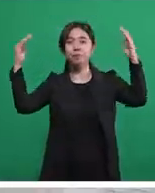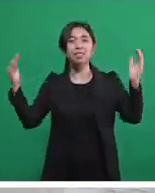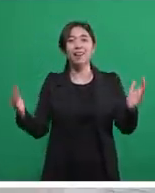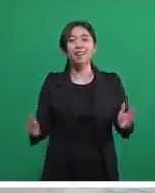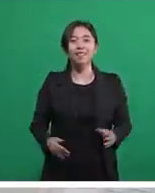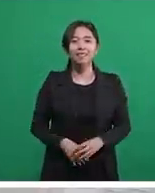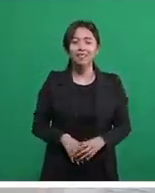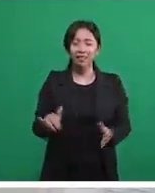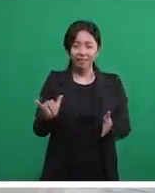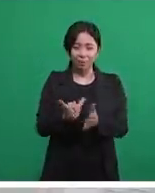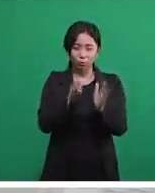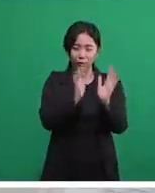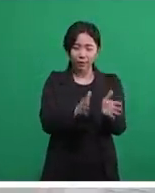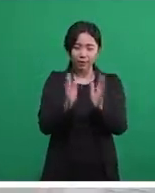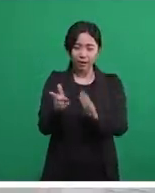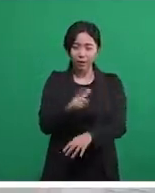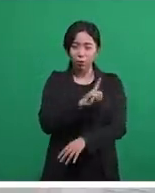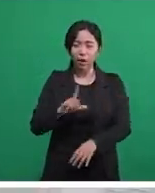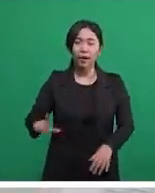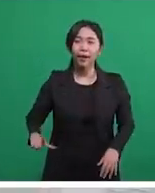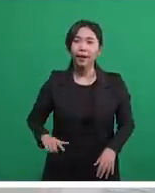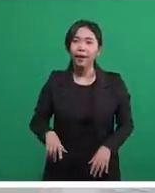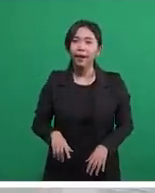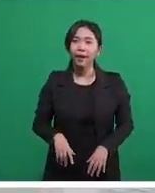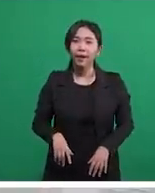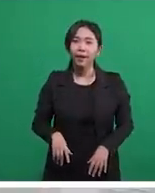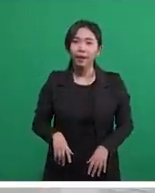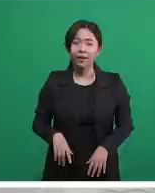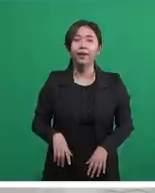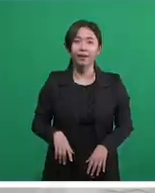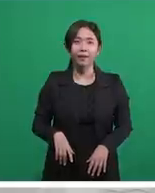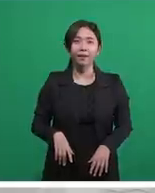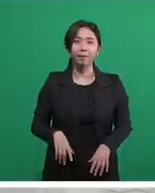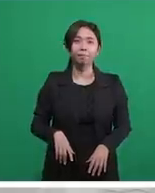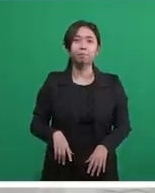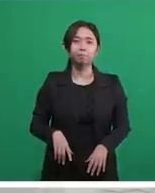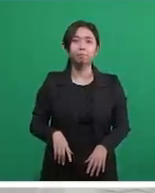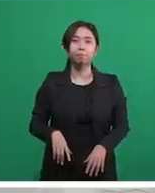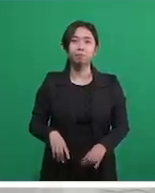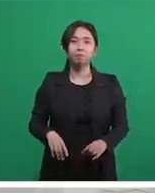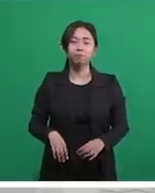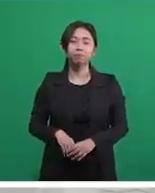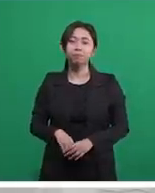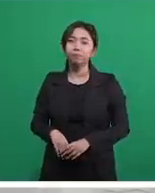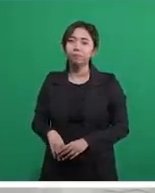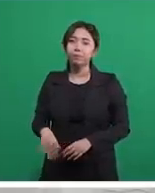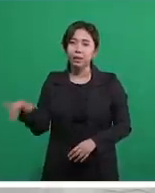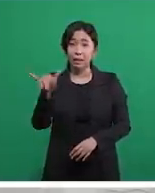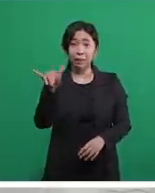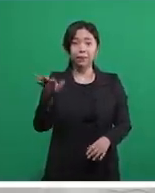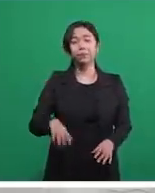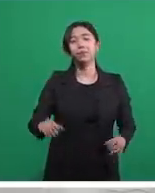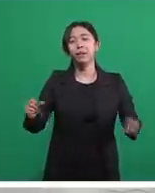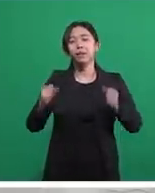merupakan rancangan Tuhan pencipta alam semesta ini. Begitu juga dengan kesembuhan